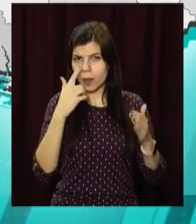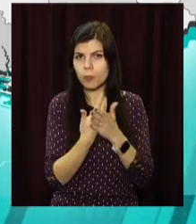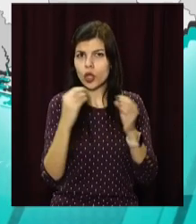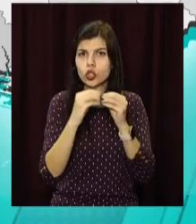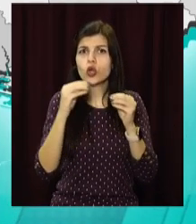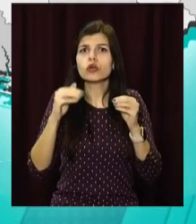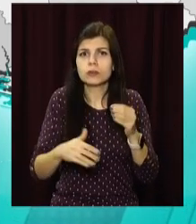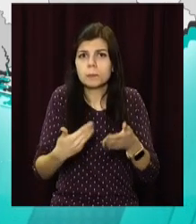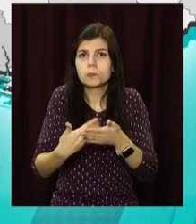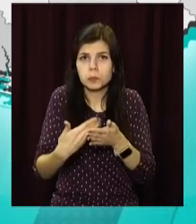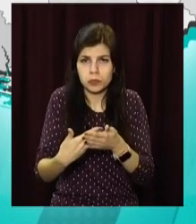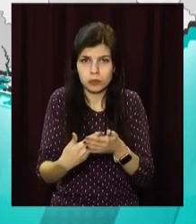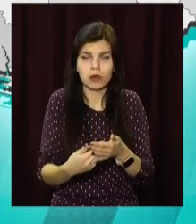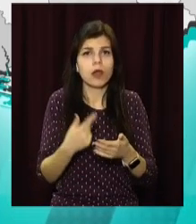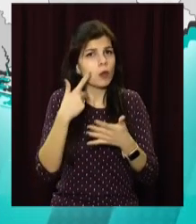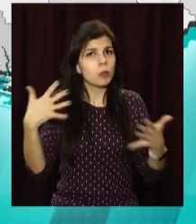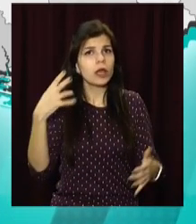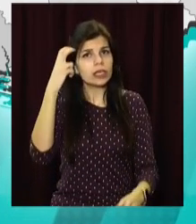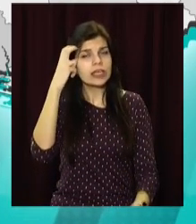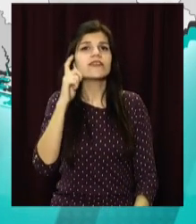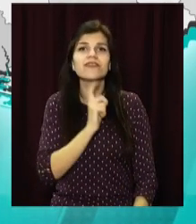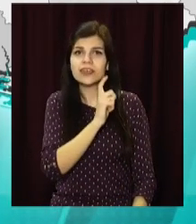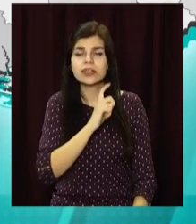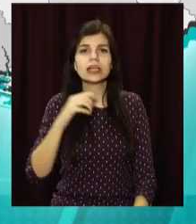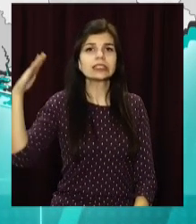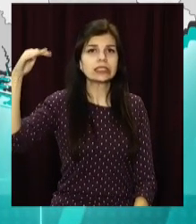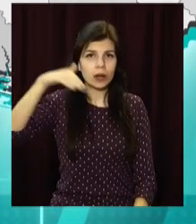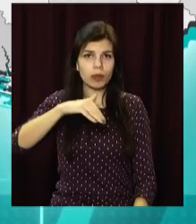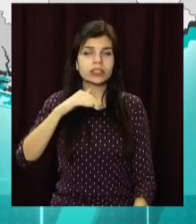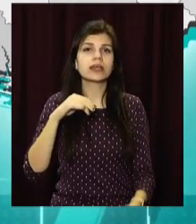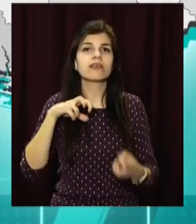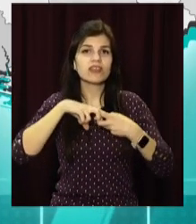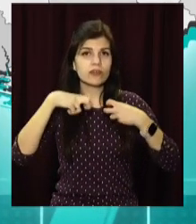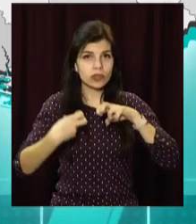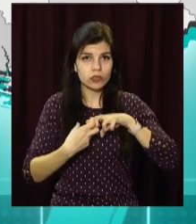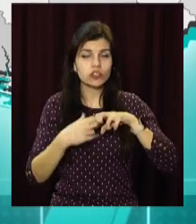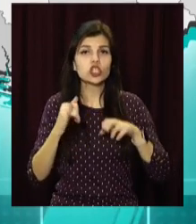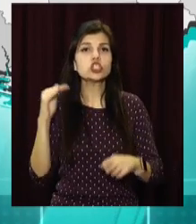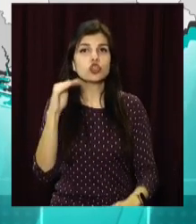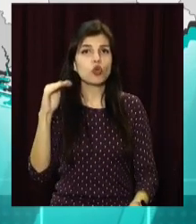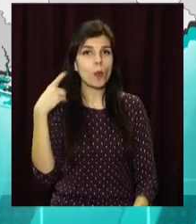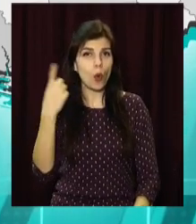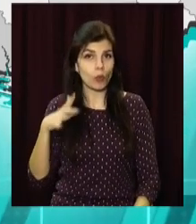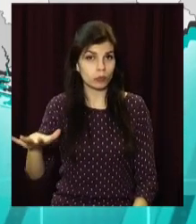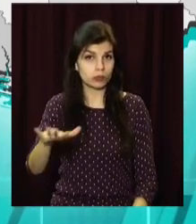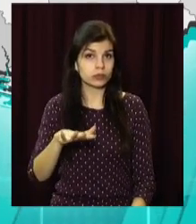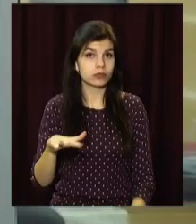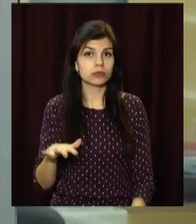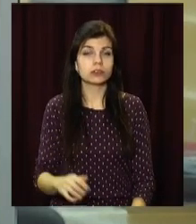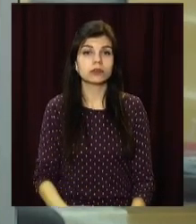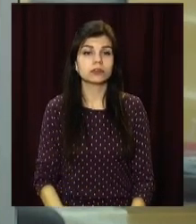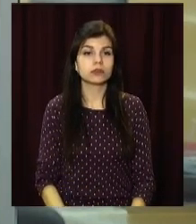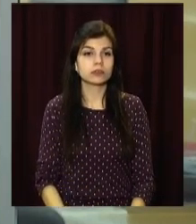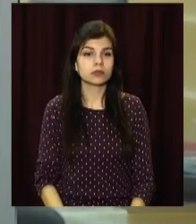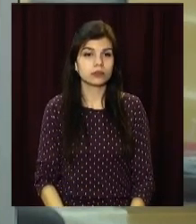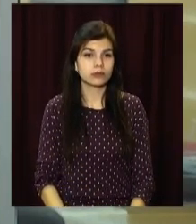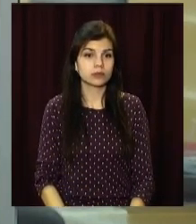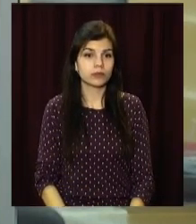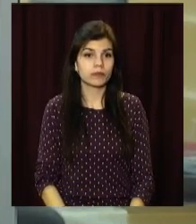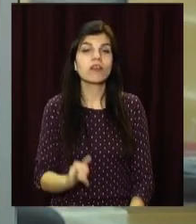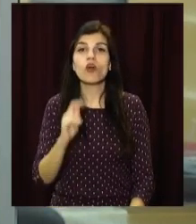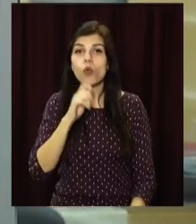10 тисяч. Найбільше зареєстровано в Києві, Вінницькій, Закарпатській, Івано-Франківській та Житомирській областях.